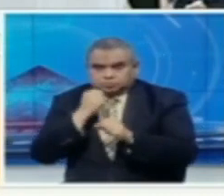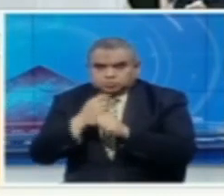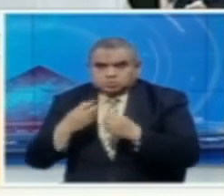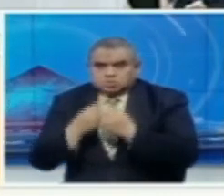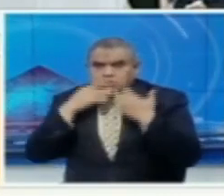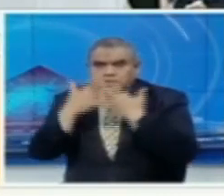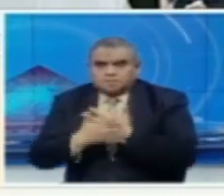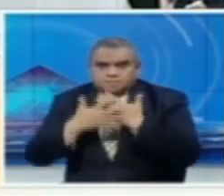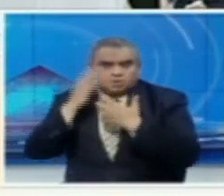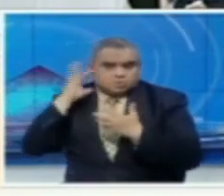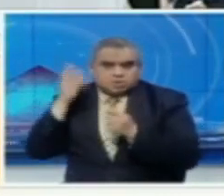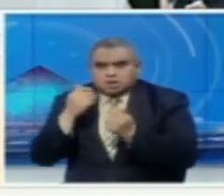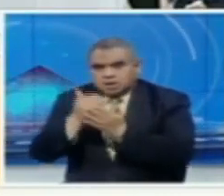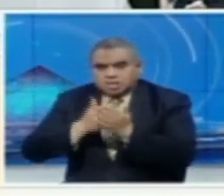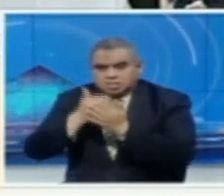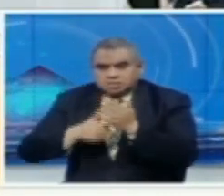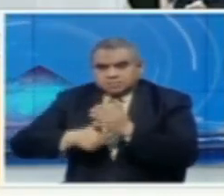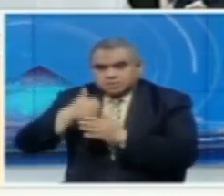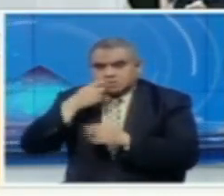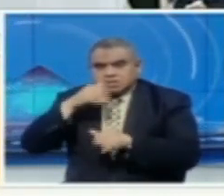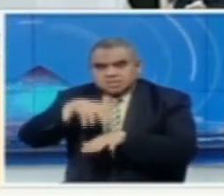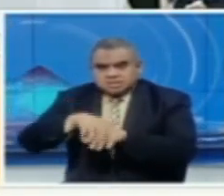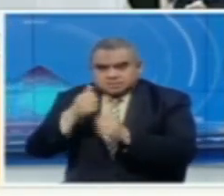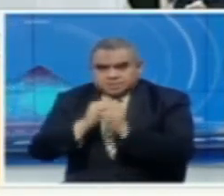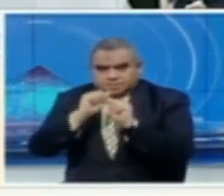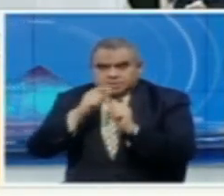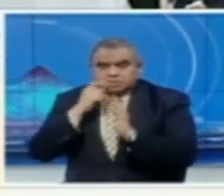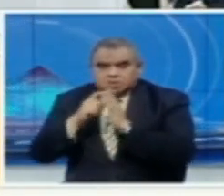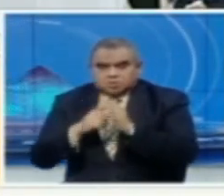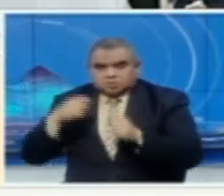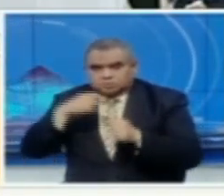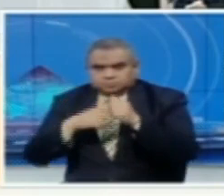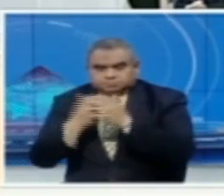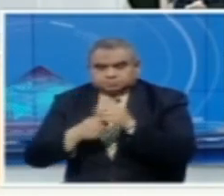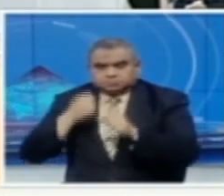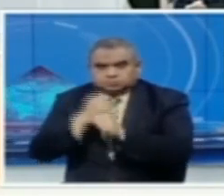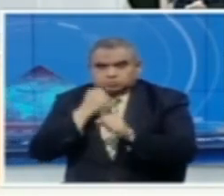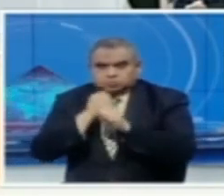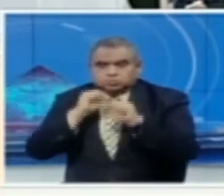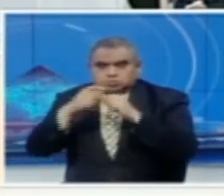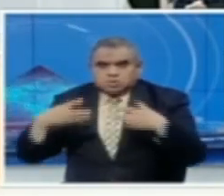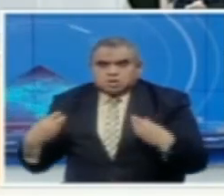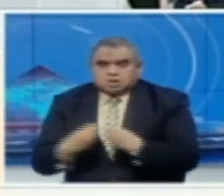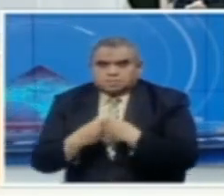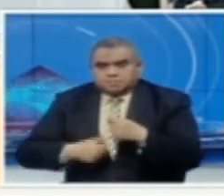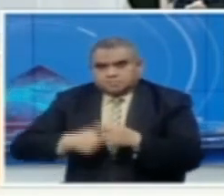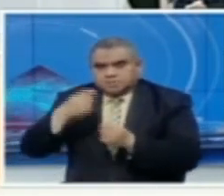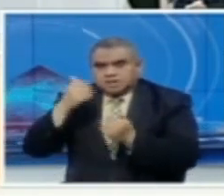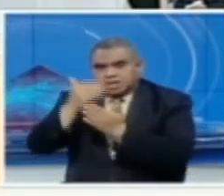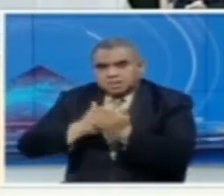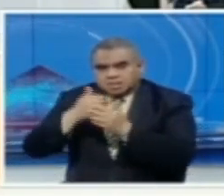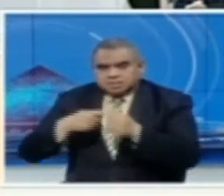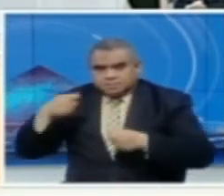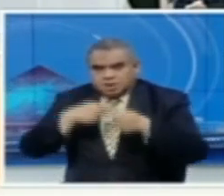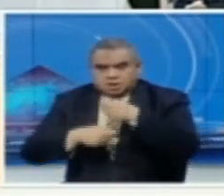بالمشروعات الاستثمارية في المنطقة الاقتصادية لقناة السويس والجهود القائمة لتعزيز العوائد الاستثمارية للهيئة